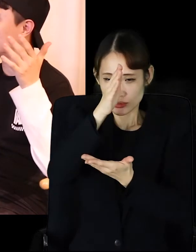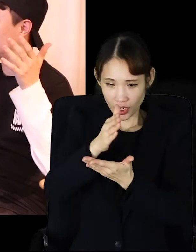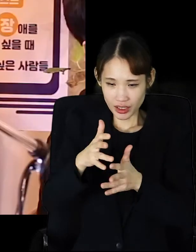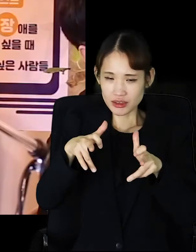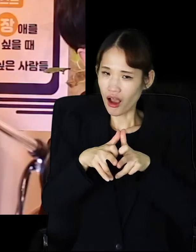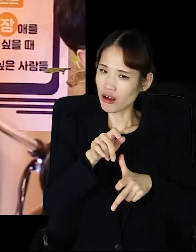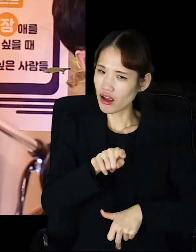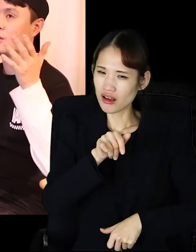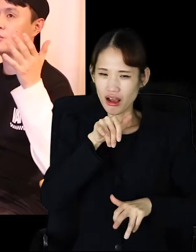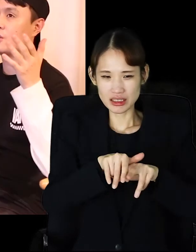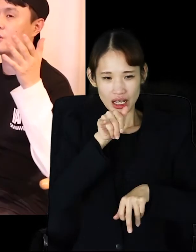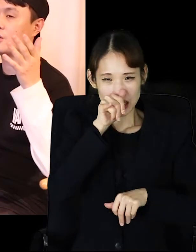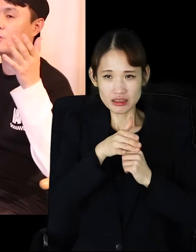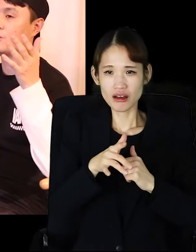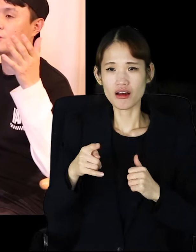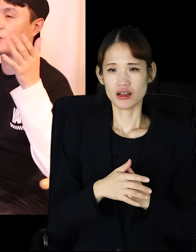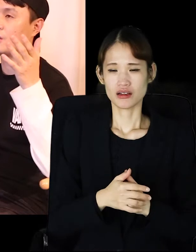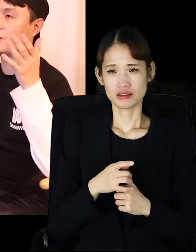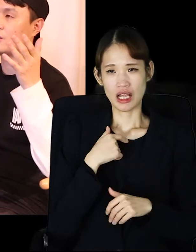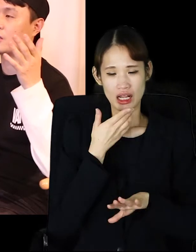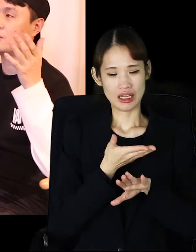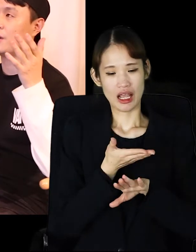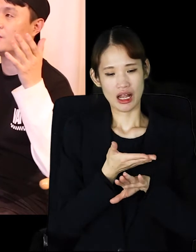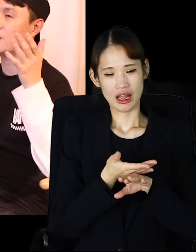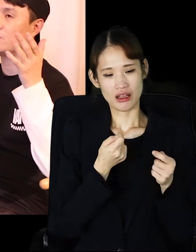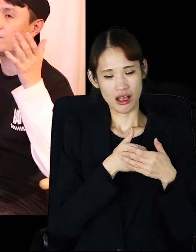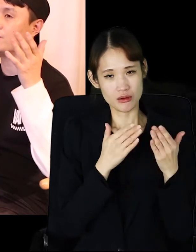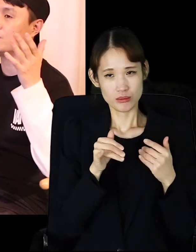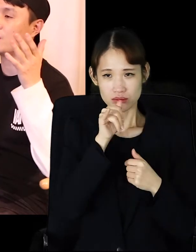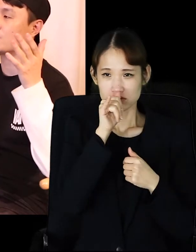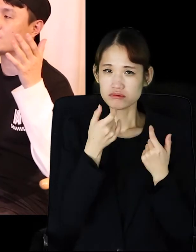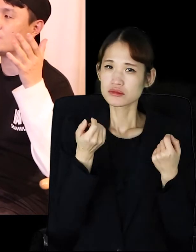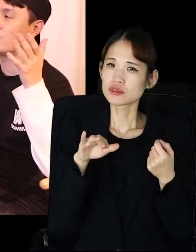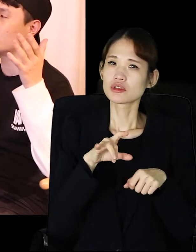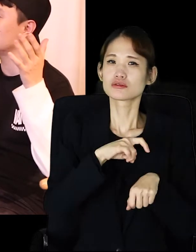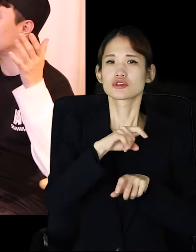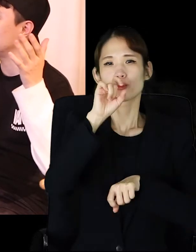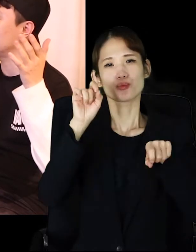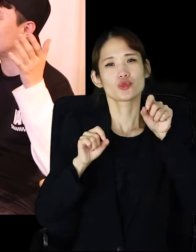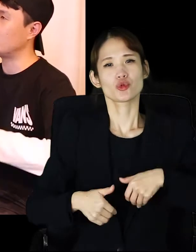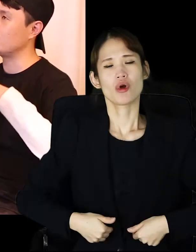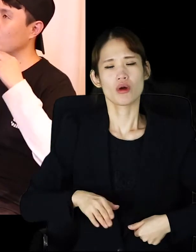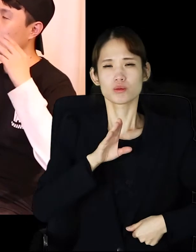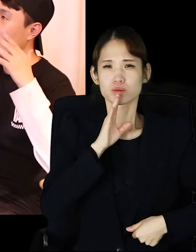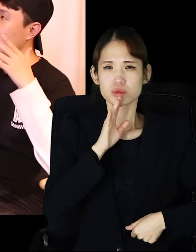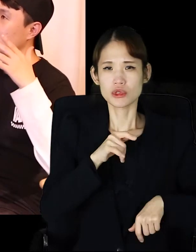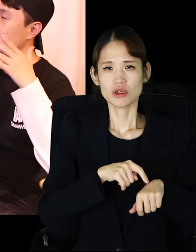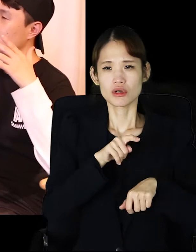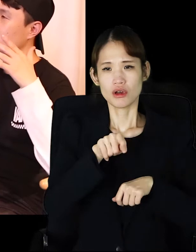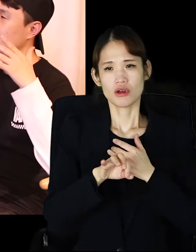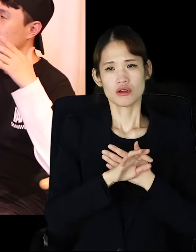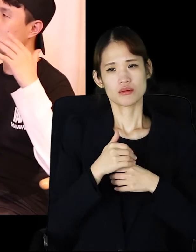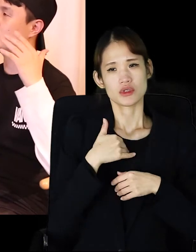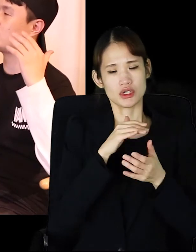장애인이네로 보잖아요. 처음에는. 그쵸. 근데 그게 나랑 같은 반이네로 보는 데까지 시간이 어느 정도 걸릴까요? 요거